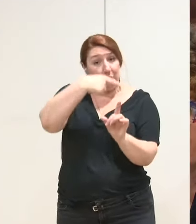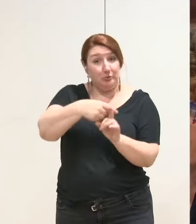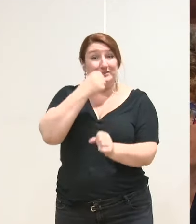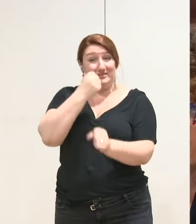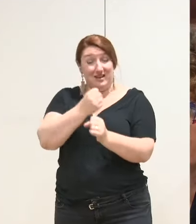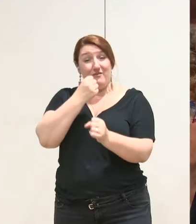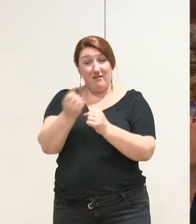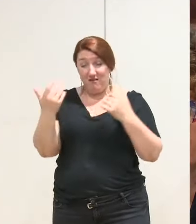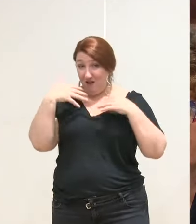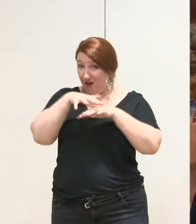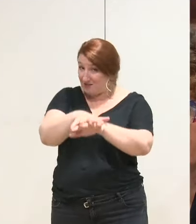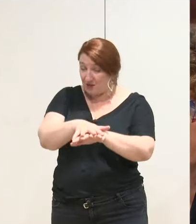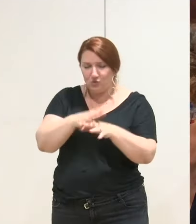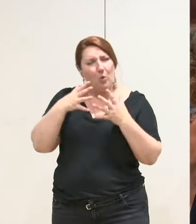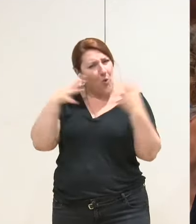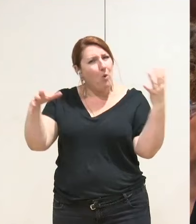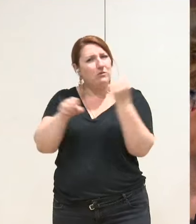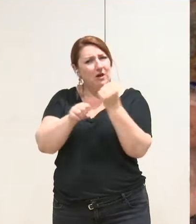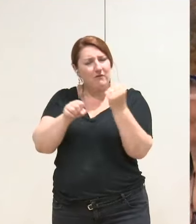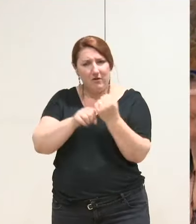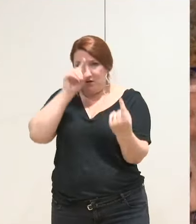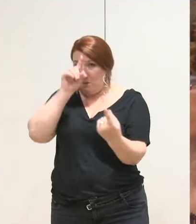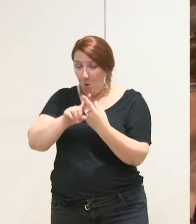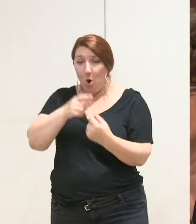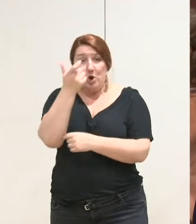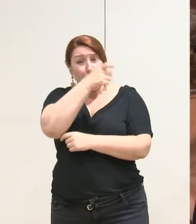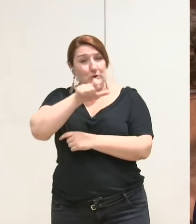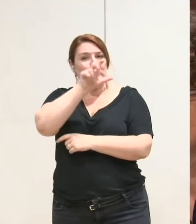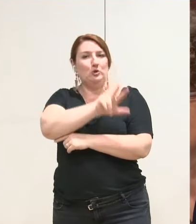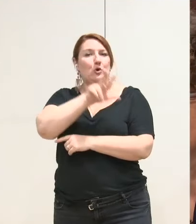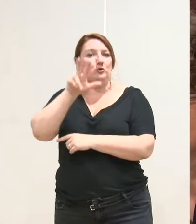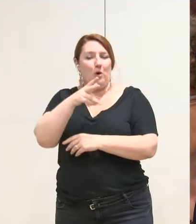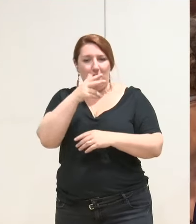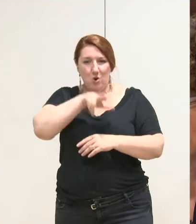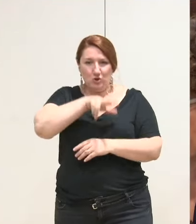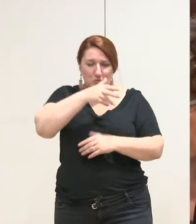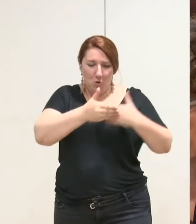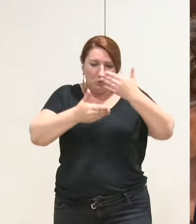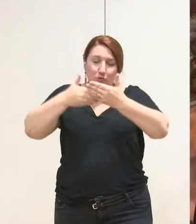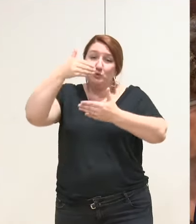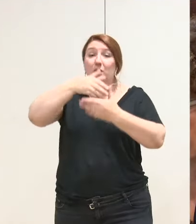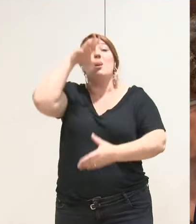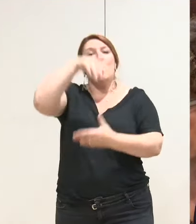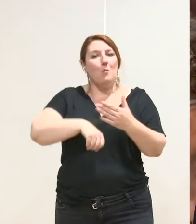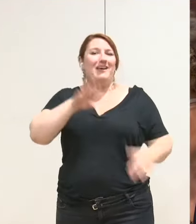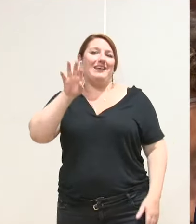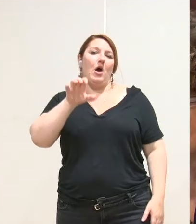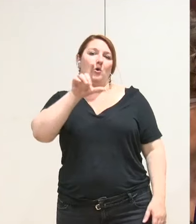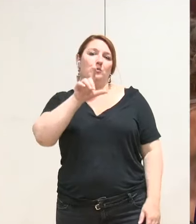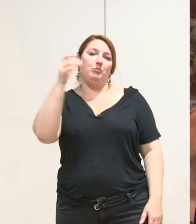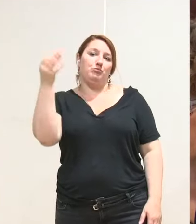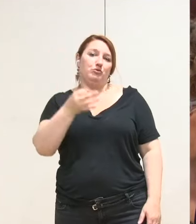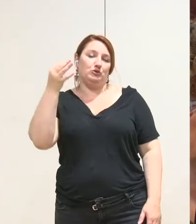a été fourni pour la construction de 233 logements donc 40 % de logement social et puis du logement en